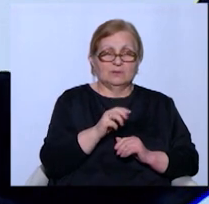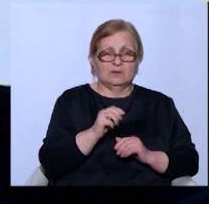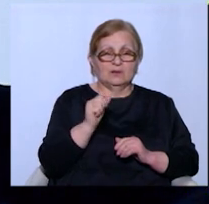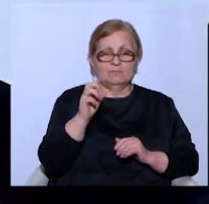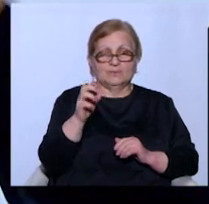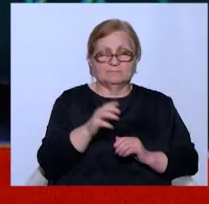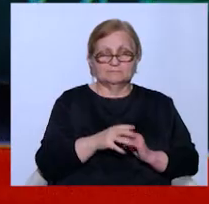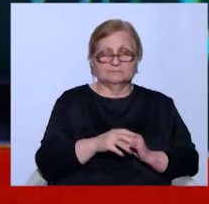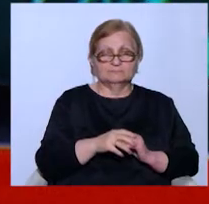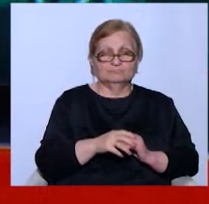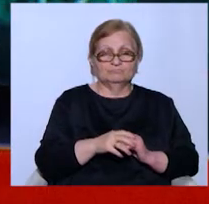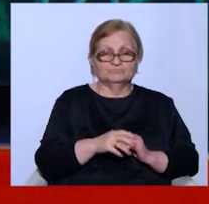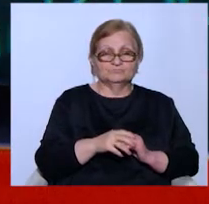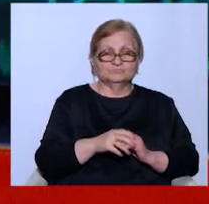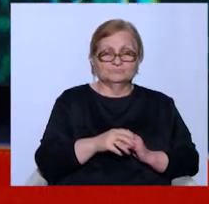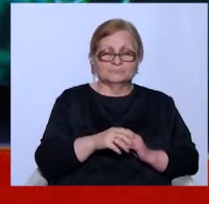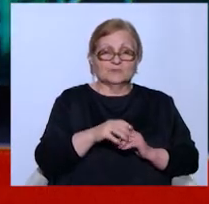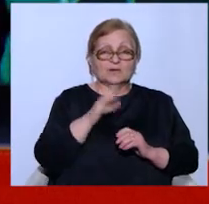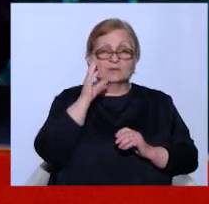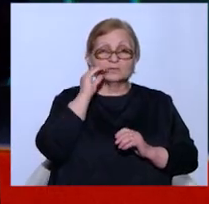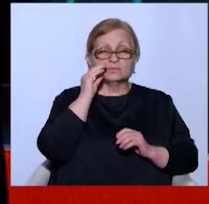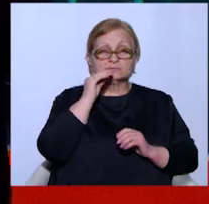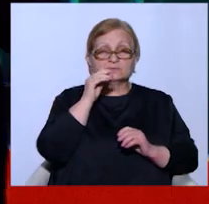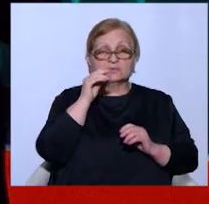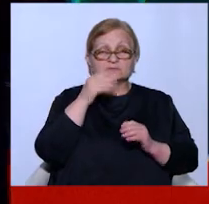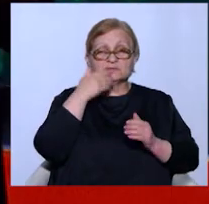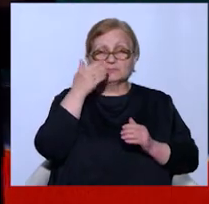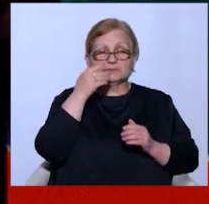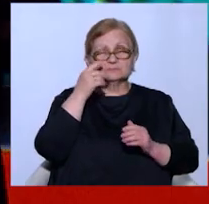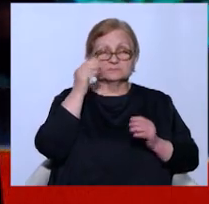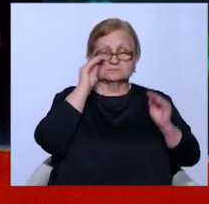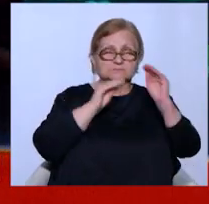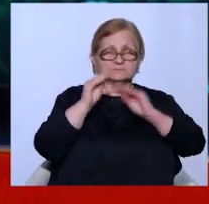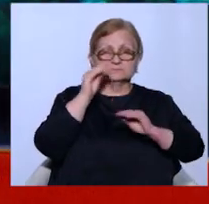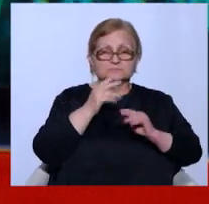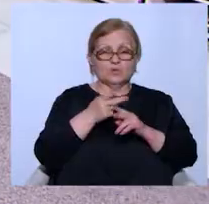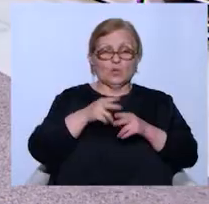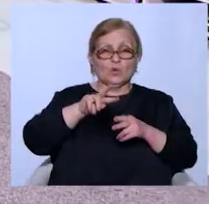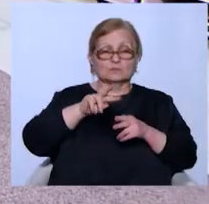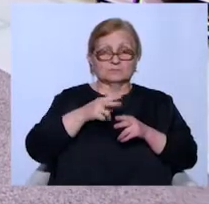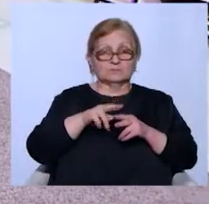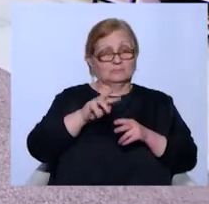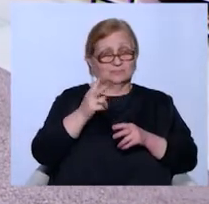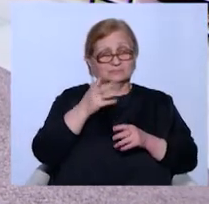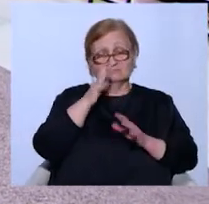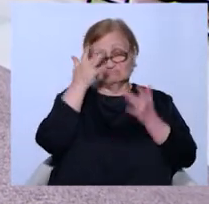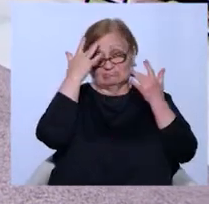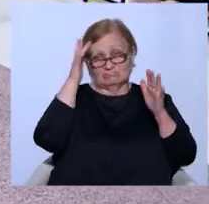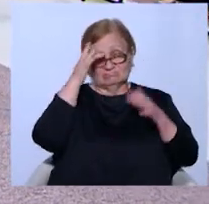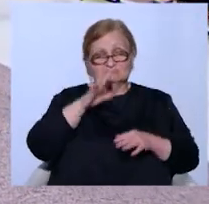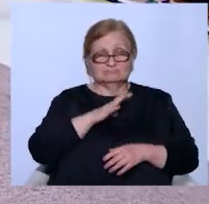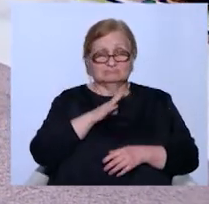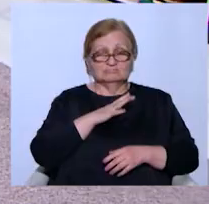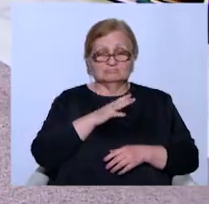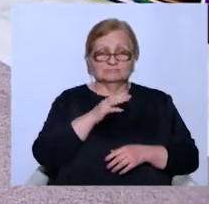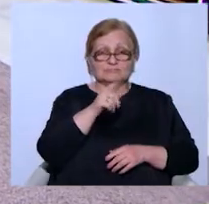ab. აი ხშირად წარმოიდგინეთ ხოლმე, იმიტომ რომ გაურკეცებული ნამრავლის დაწერა ხშირად გავიწყდებათ ხოლმე. აი a + b რო გავამრავლოთ